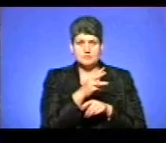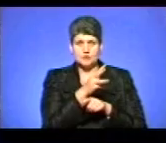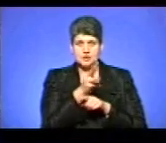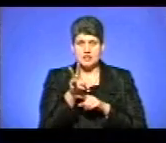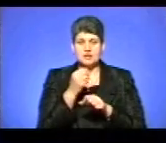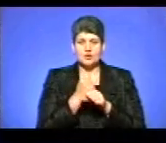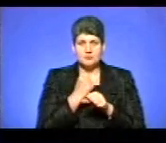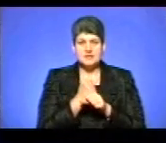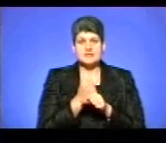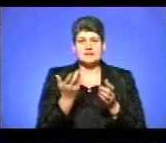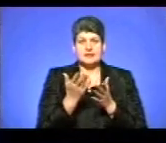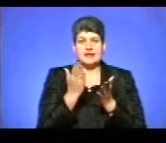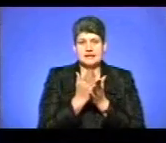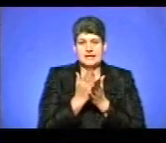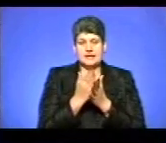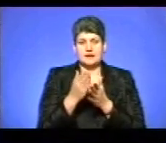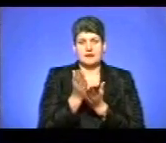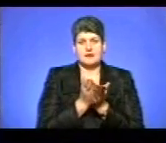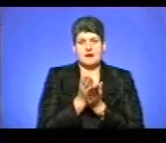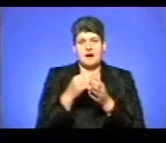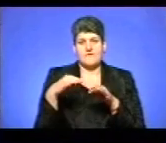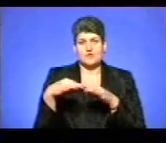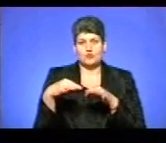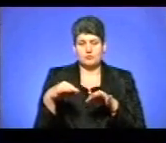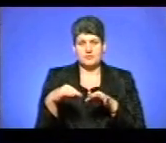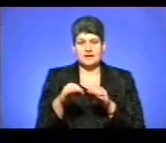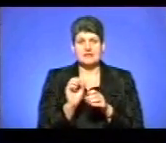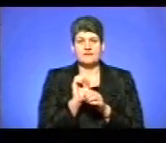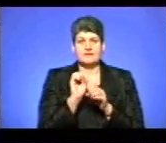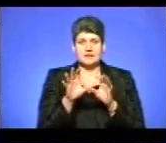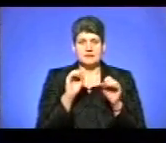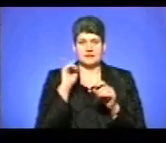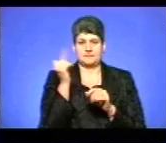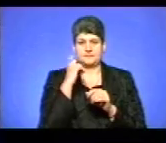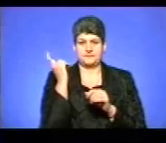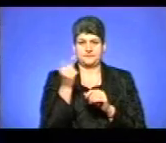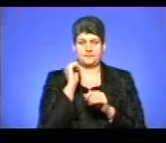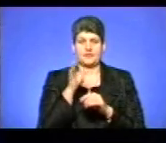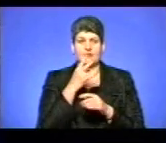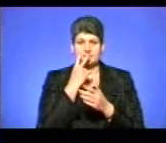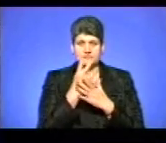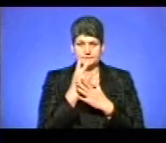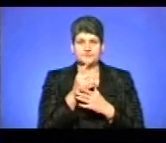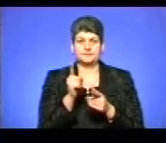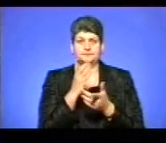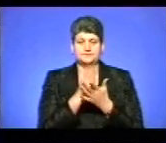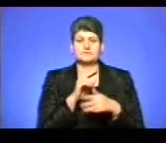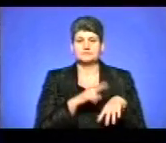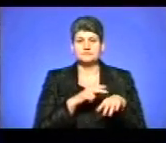узбіччя дороги, де знаходиться припаркований службовий автомобіль з увімкненими проблисковими маячками синього кольору.